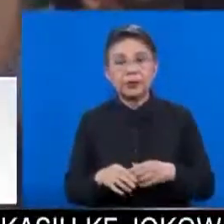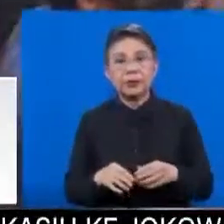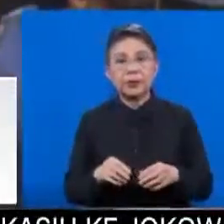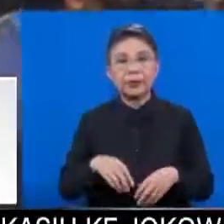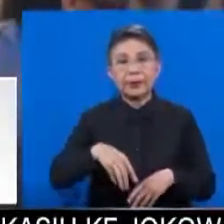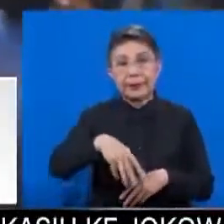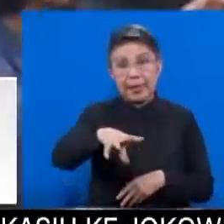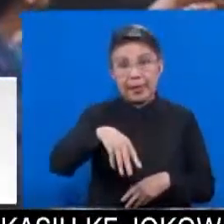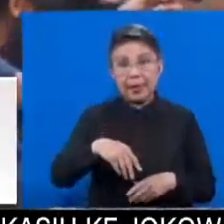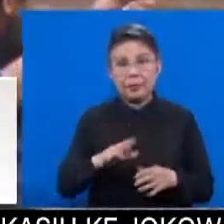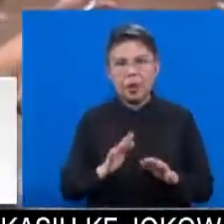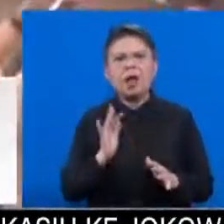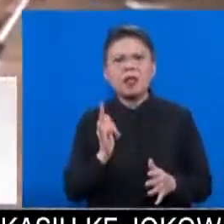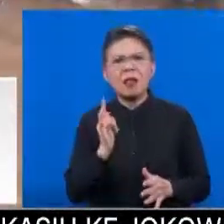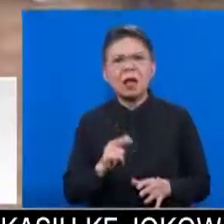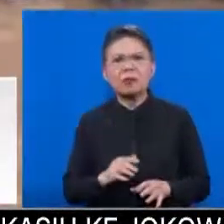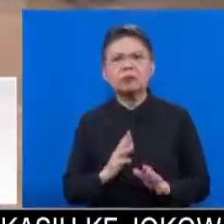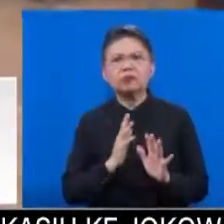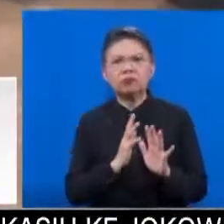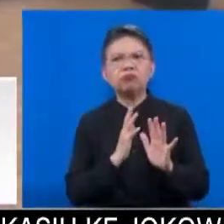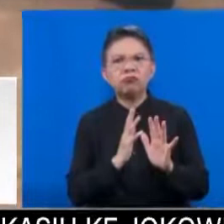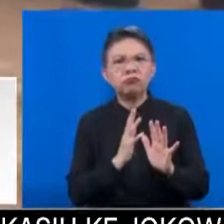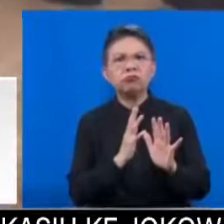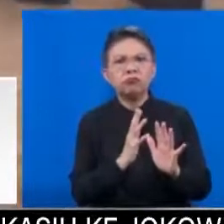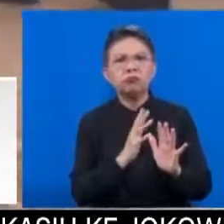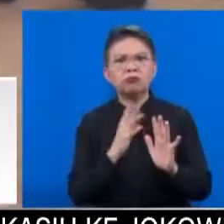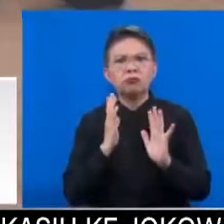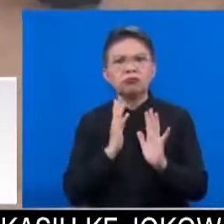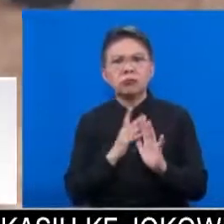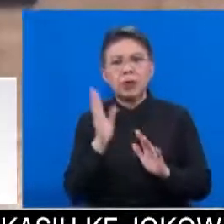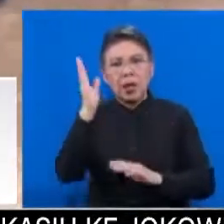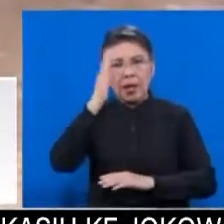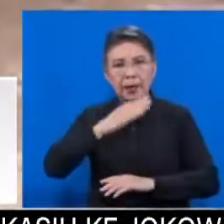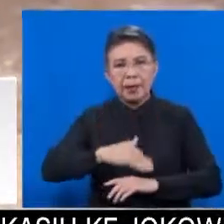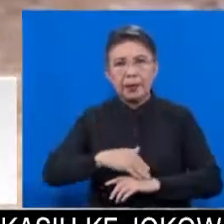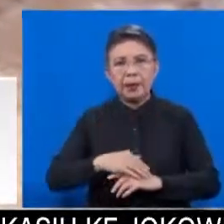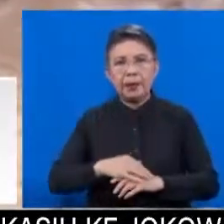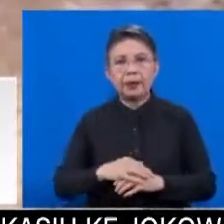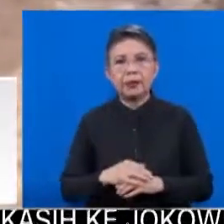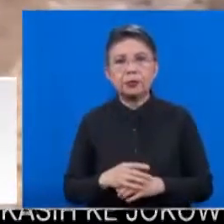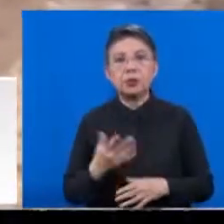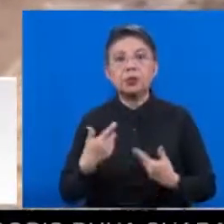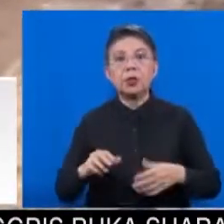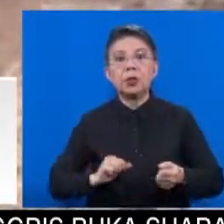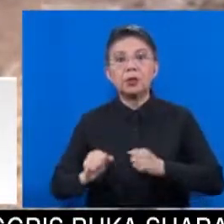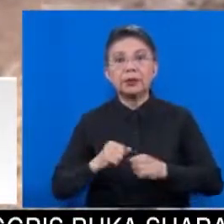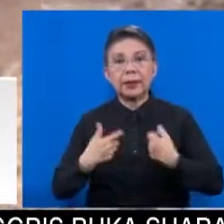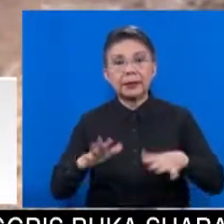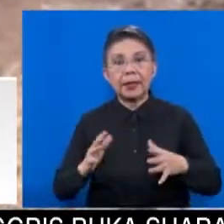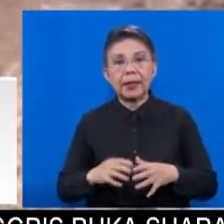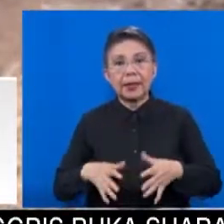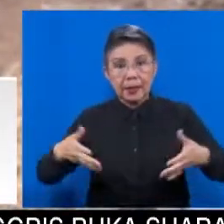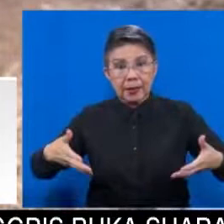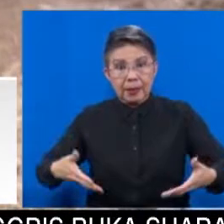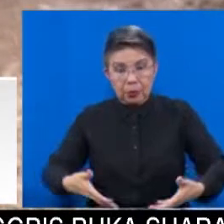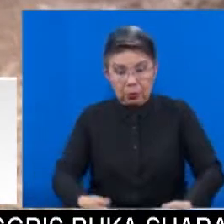ziarah masih terus berlangsung, di mana pada hari ini tadi dilakukan usai